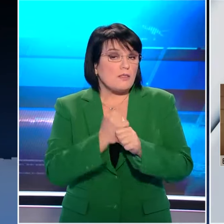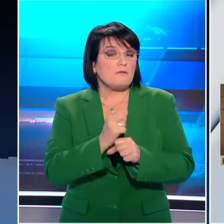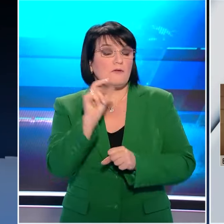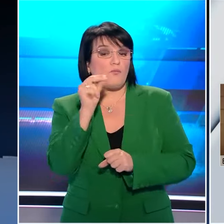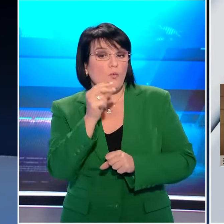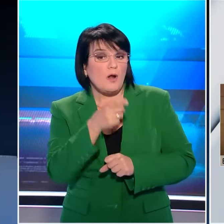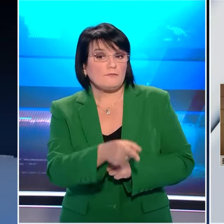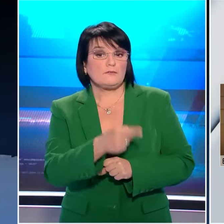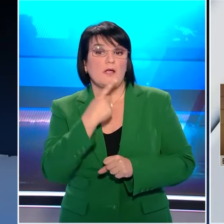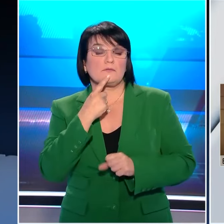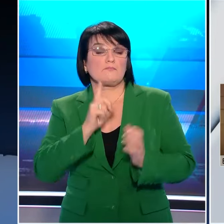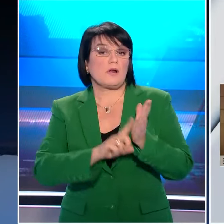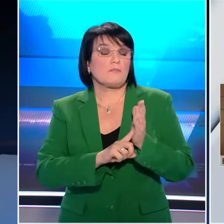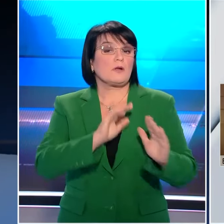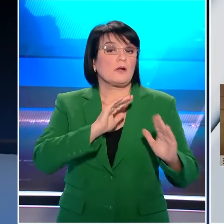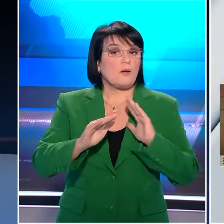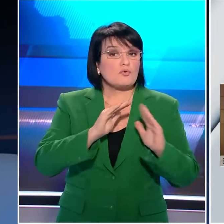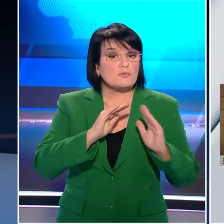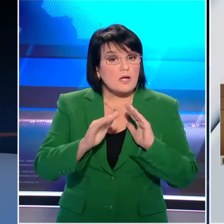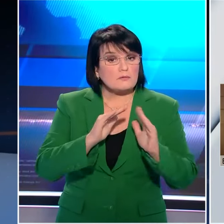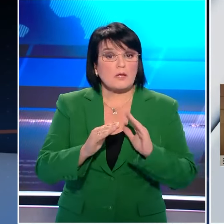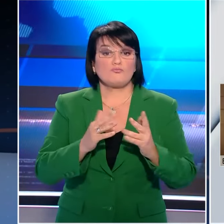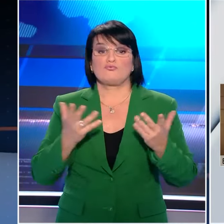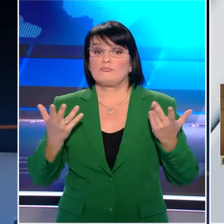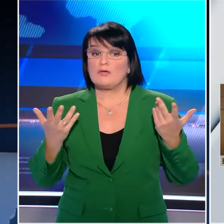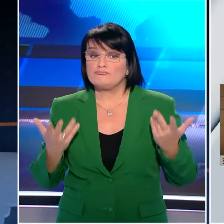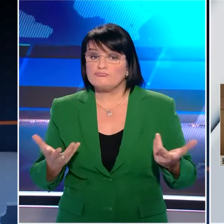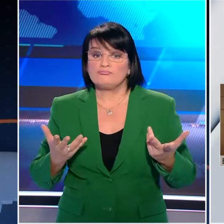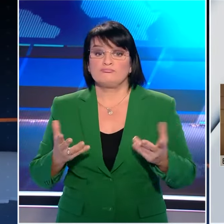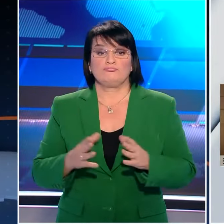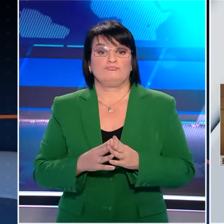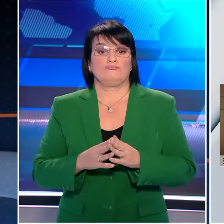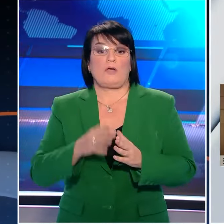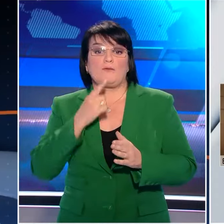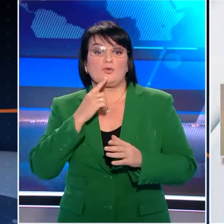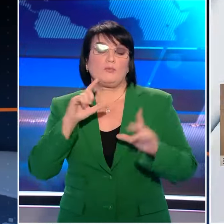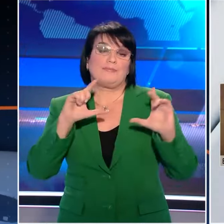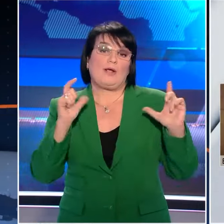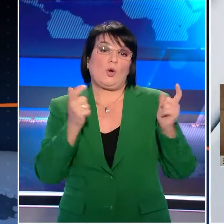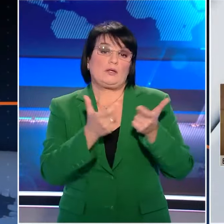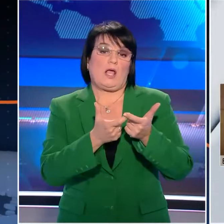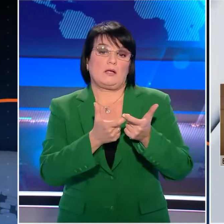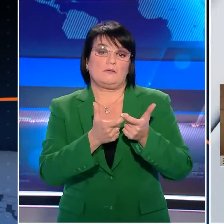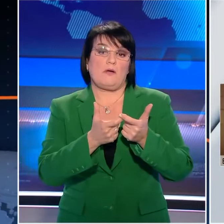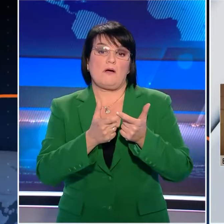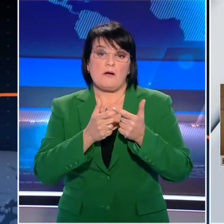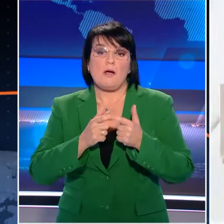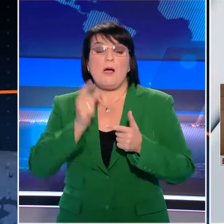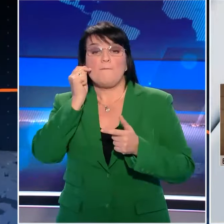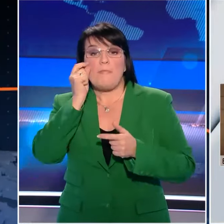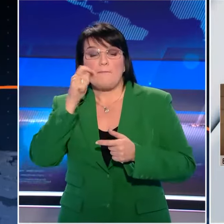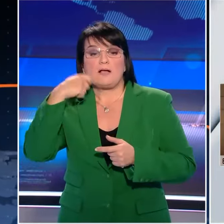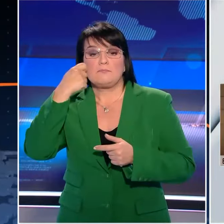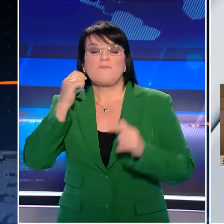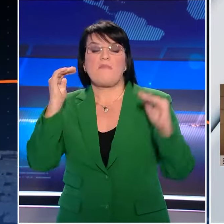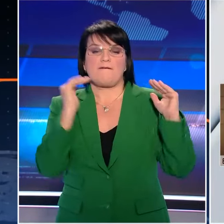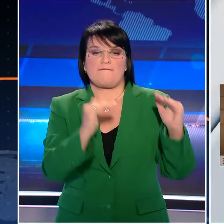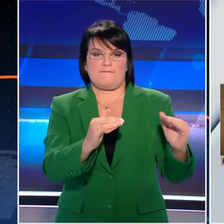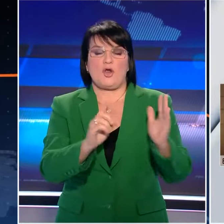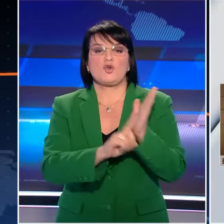έχει η κοινωνία ή συνάδελφοι βουλευτές είναι ότι πρέπει να προστατεύσουμε και αυτό που λέμε οικογένεια. Δεν πρέπει να αλλάξει το πρότυπο πατέρα-μητέρα. Έχουμε ένα